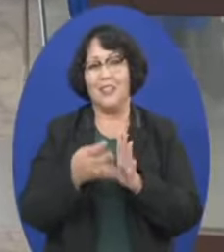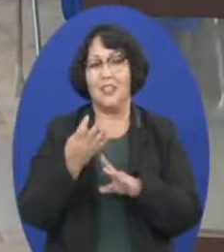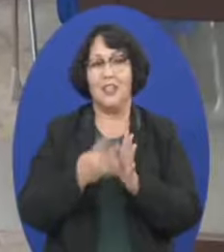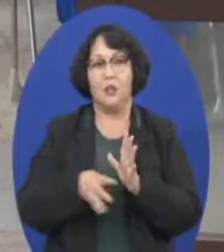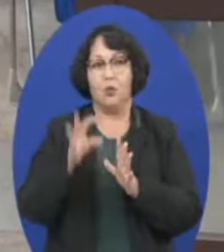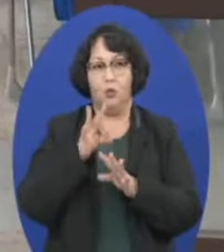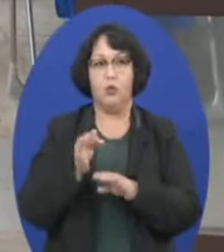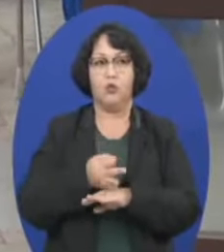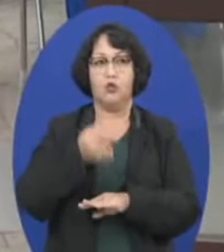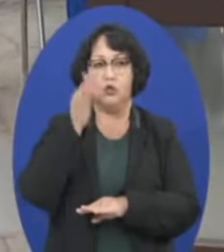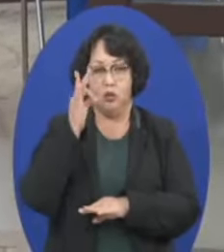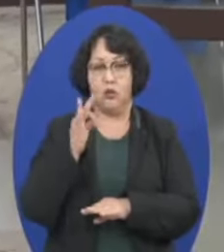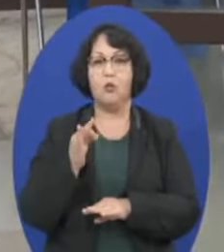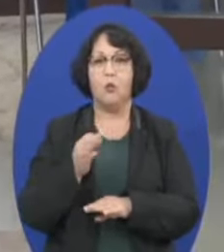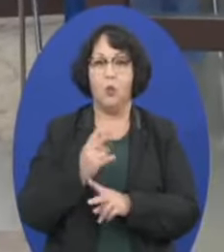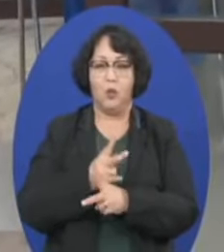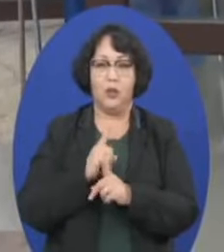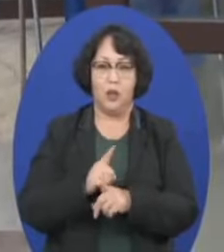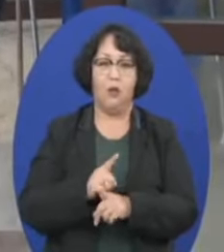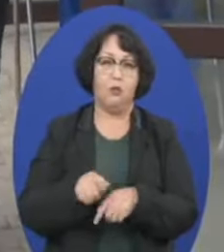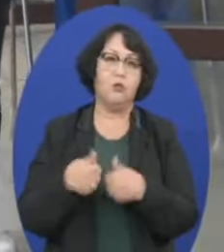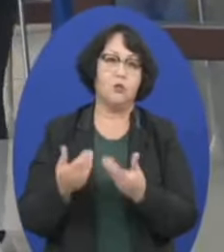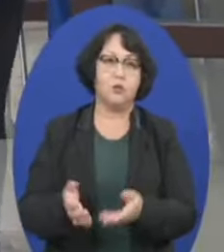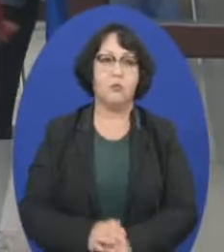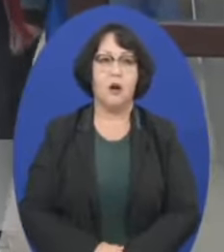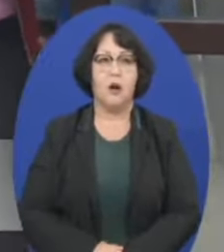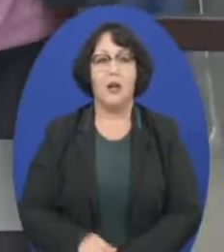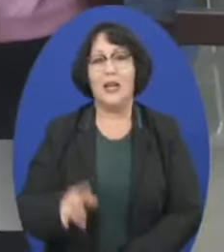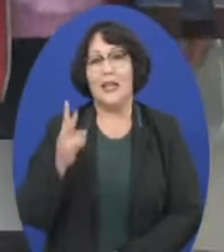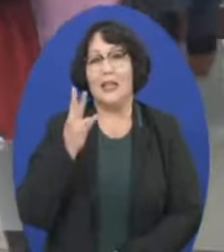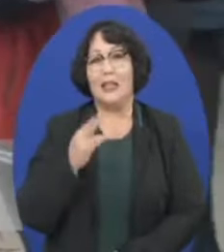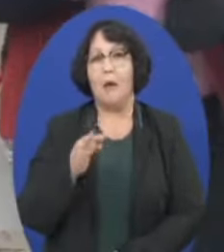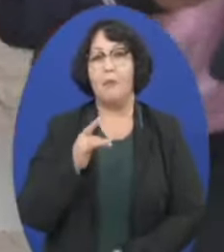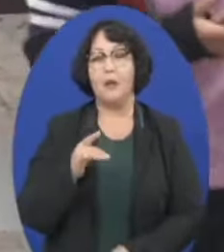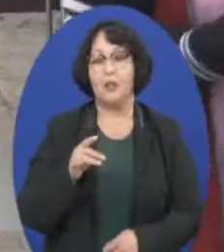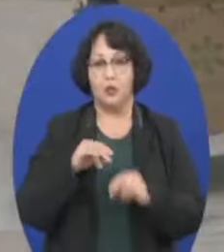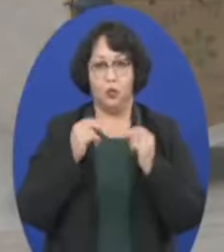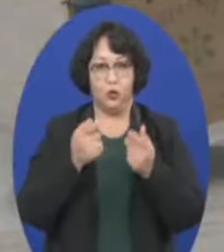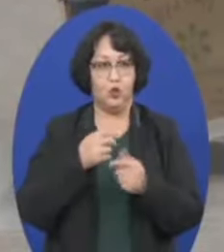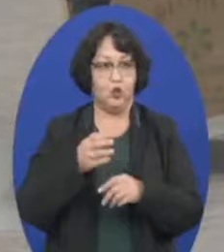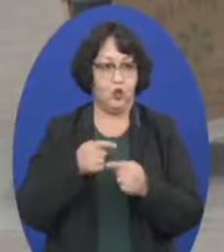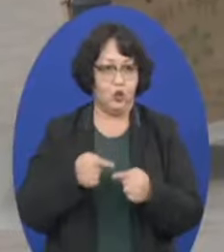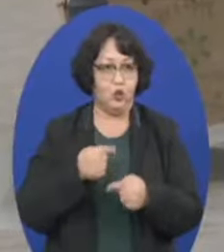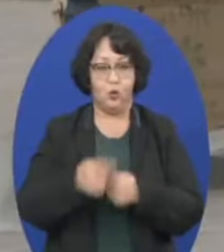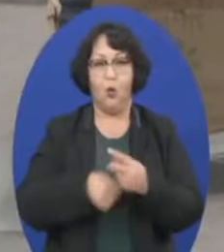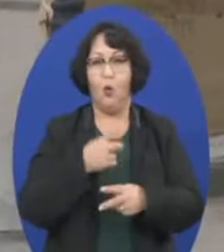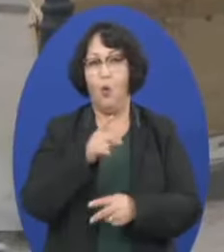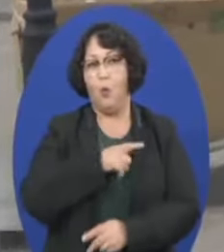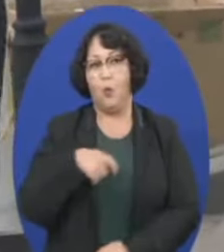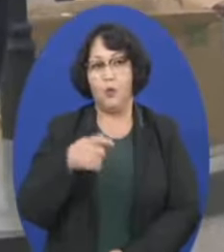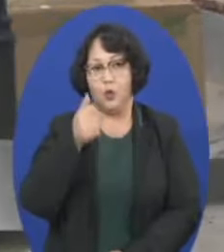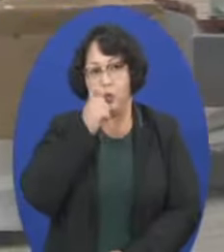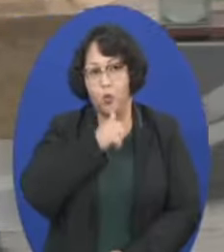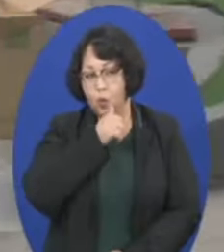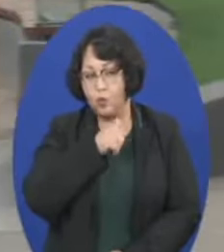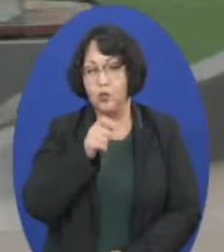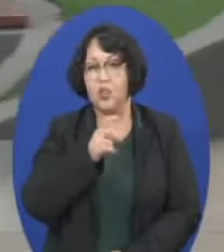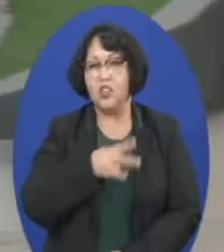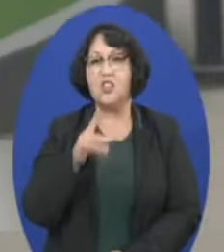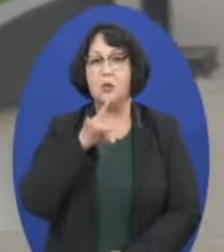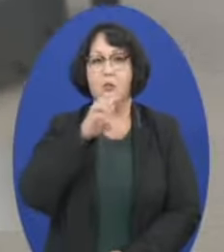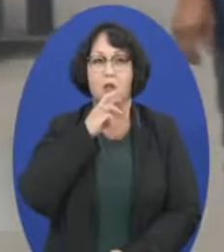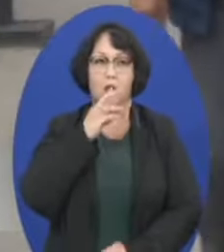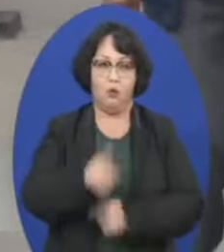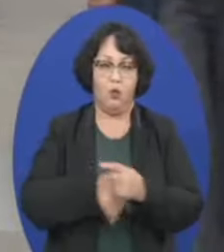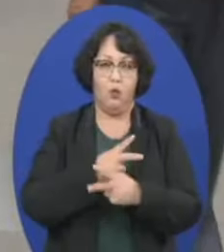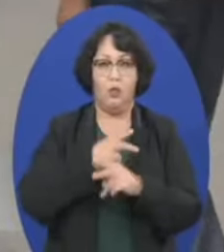90% өршөөн хэлтрүүлгээр тогтжээ. За улсын хурлын намрын чуулганаар зөрчлийн тухай болон хувь хүний нууц, нийтийн мэдээллийн тухай зэрэг